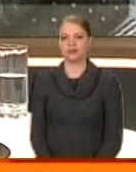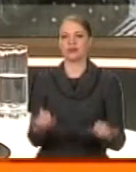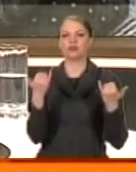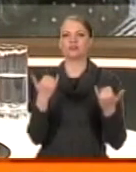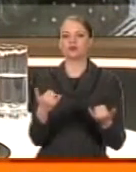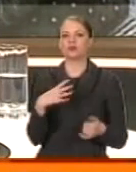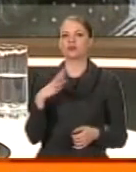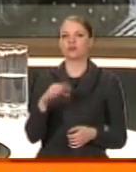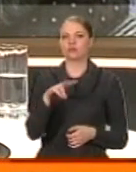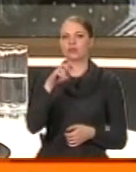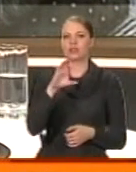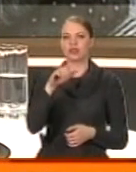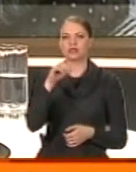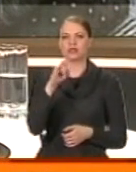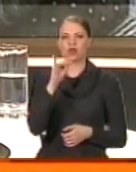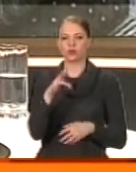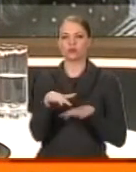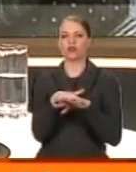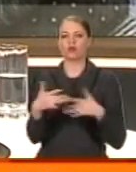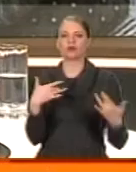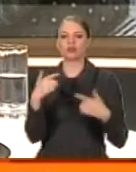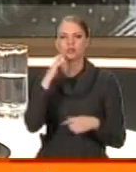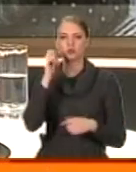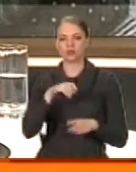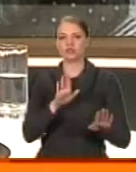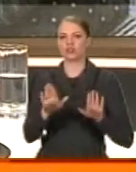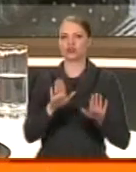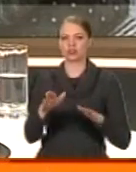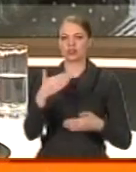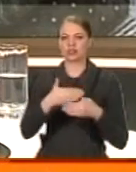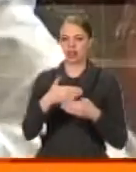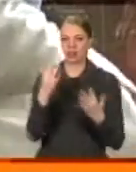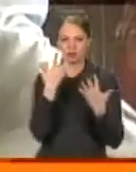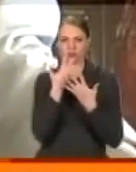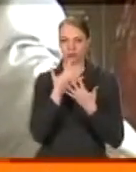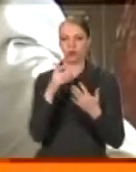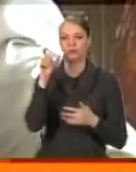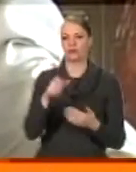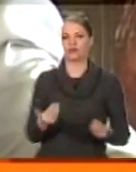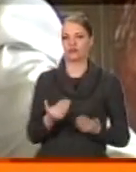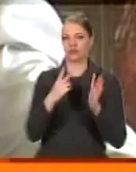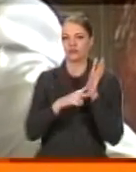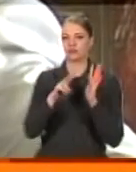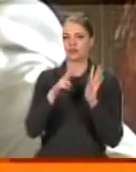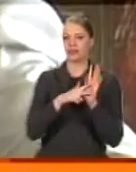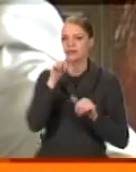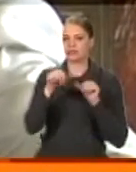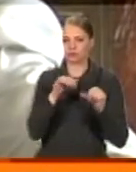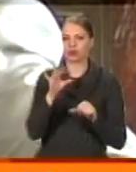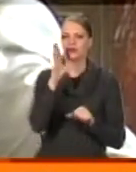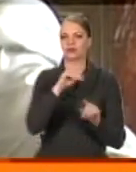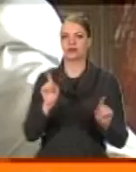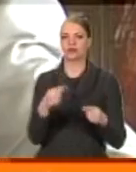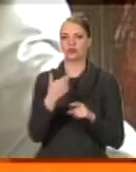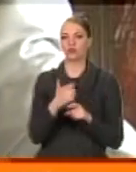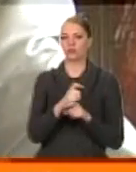Сьогодні помер Лесь Танюк, народний артист України, режисер театру та кіно. Він прожив 78 років і встиг